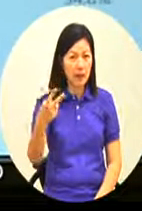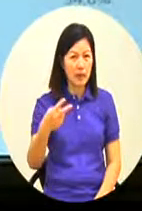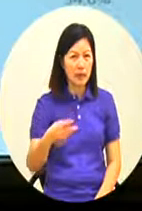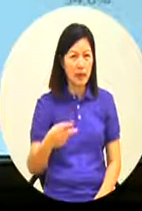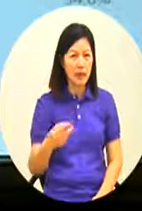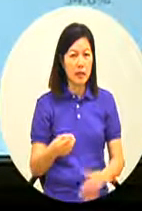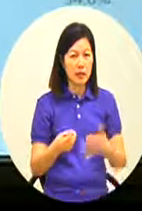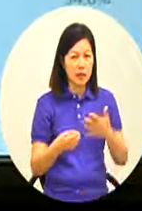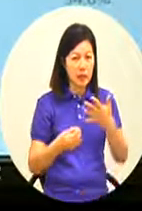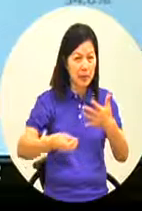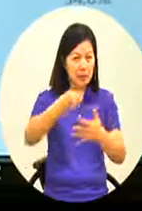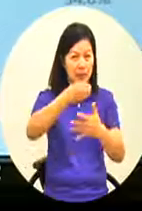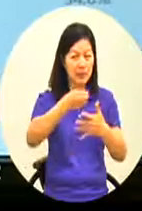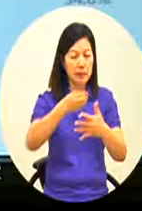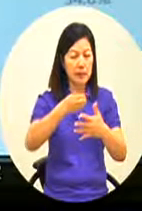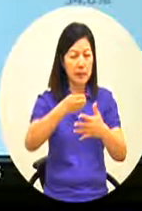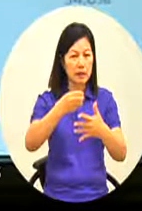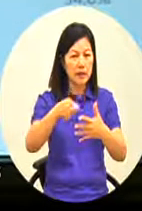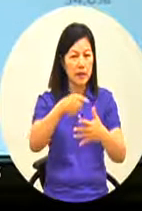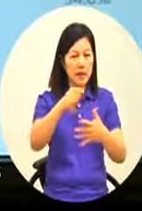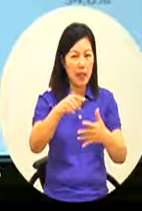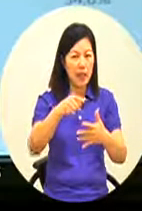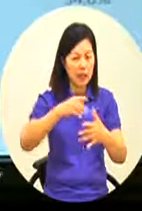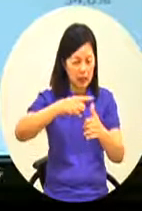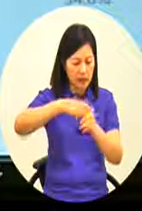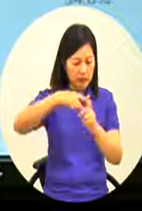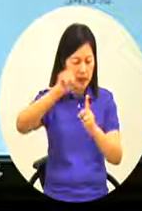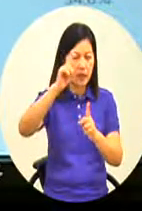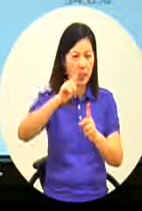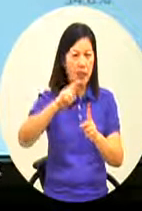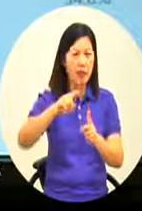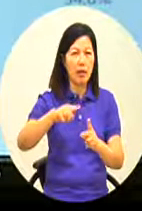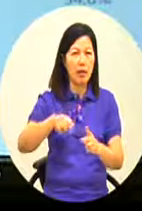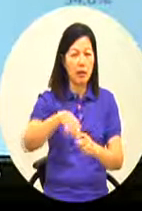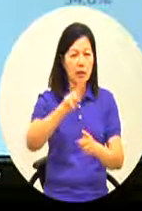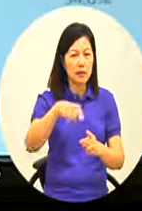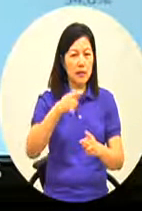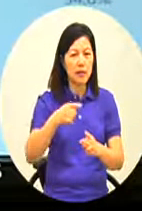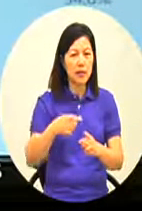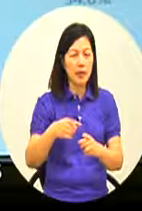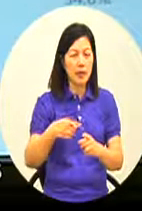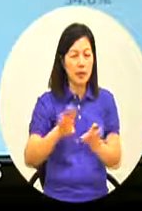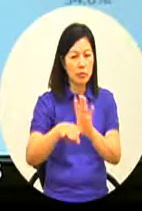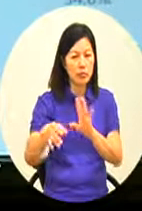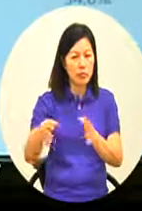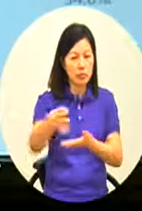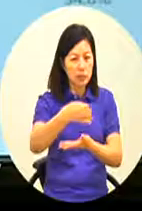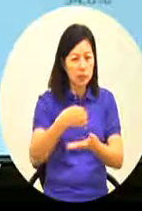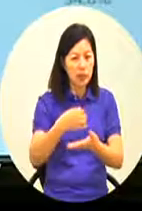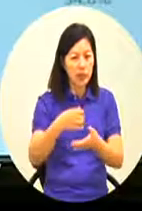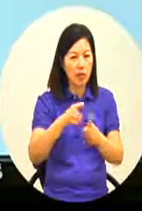最全国最高的，大概要救个，但是他们也没给我们课的多。